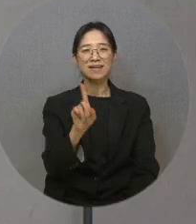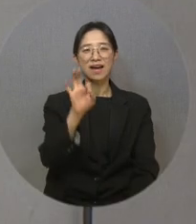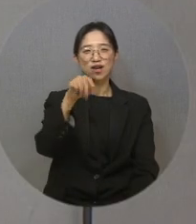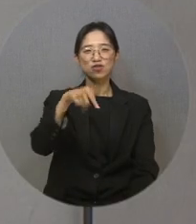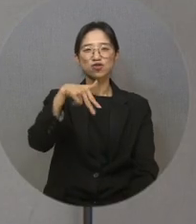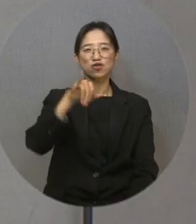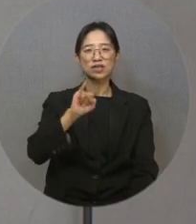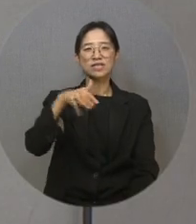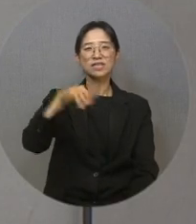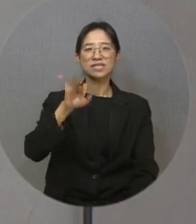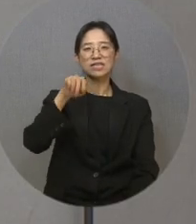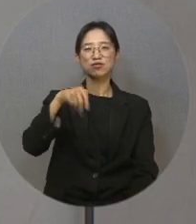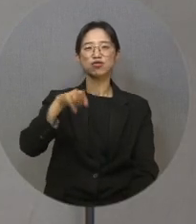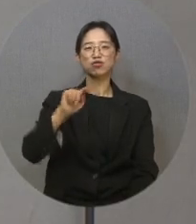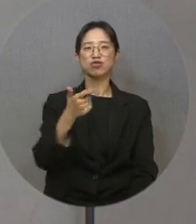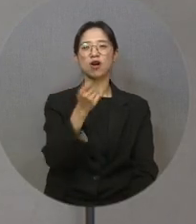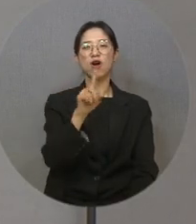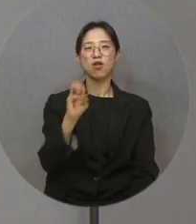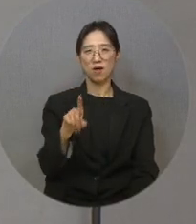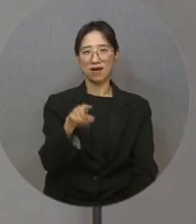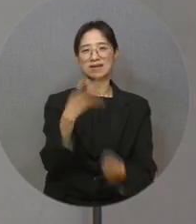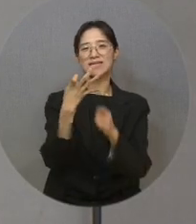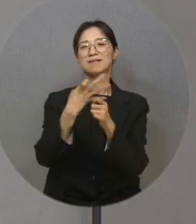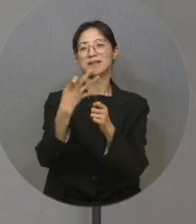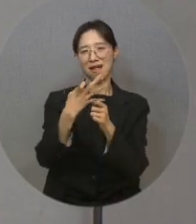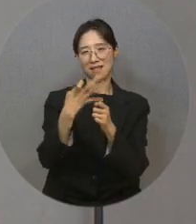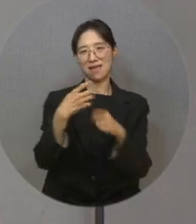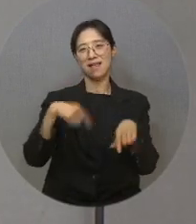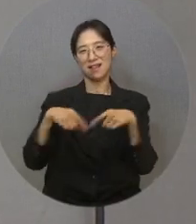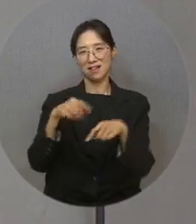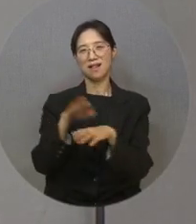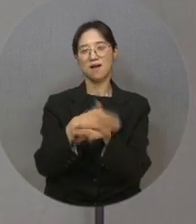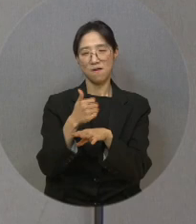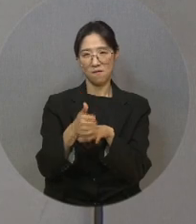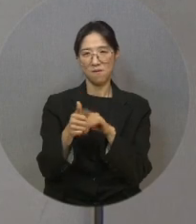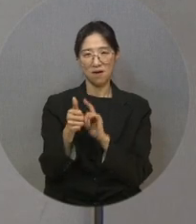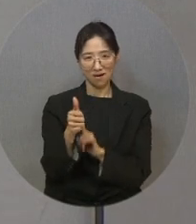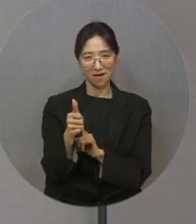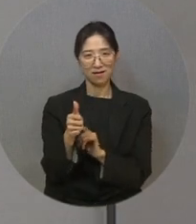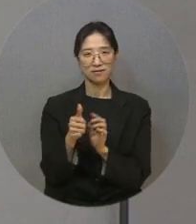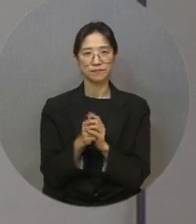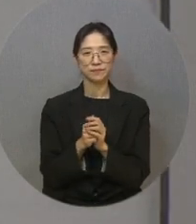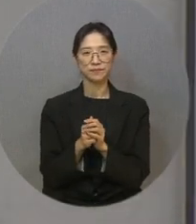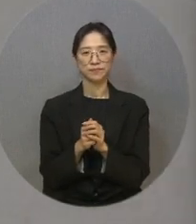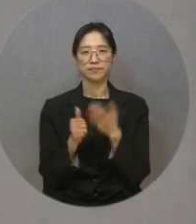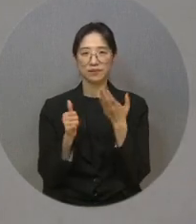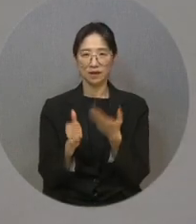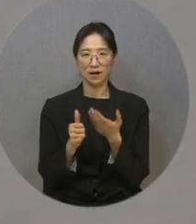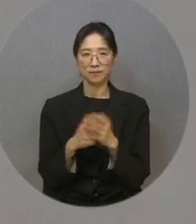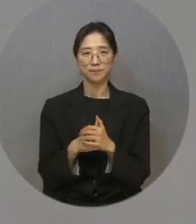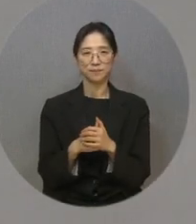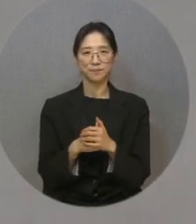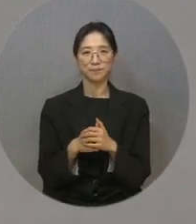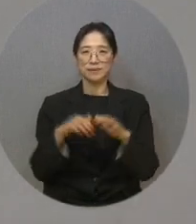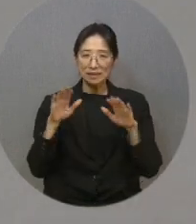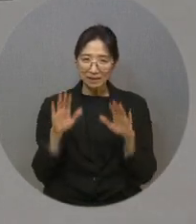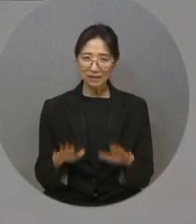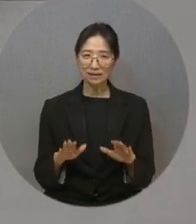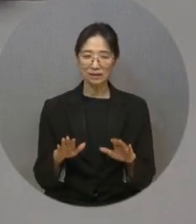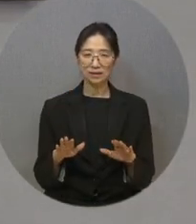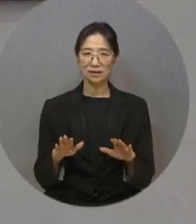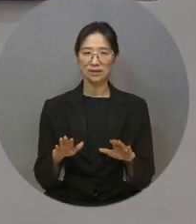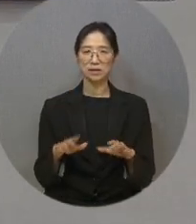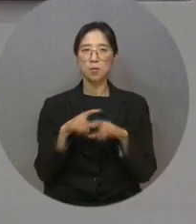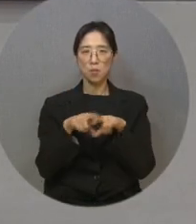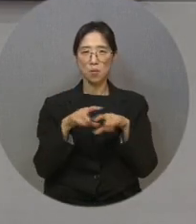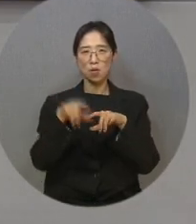천왕. 그분이 14대 천왕입니다. 근데 이 14대 천왕은, 지금,